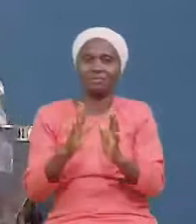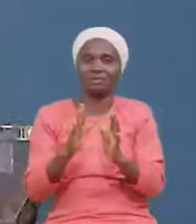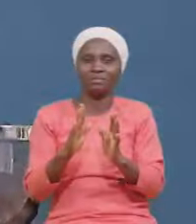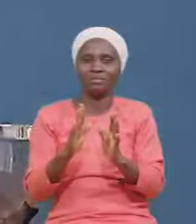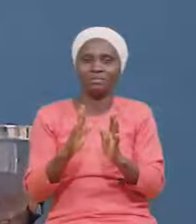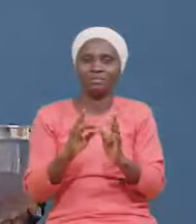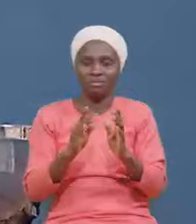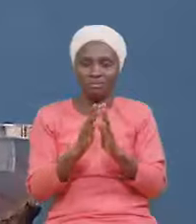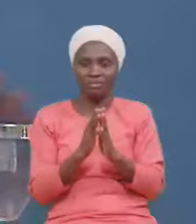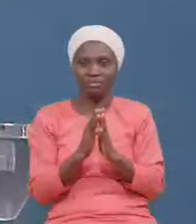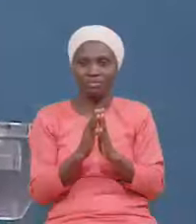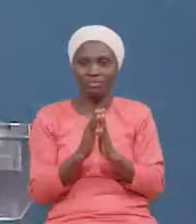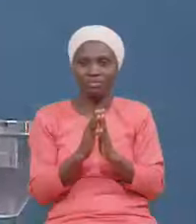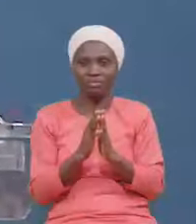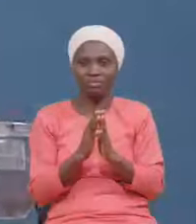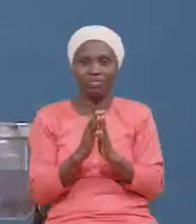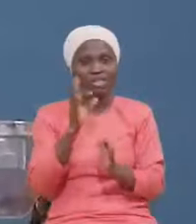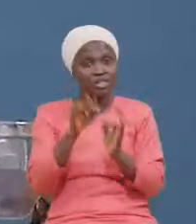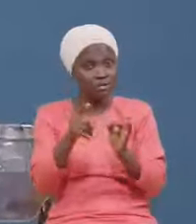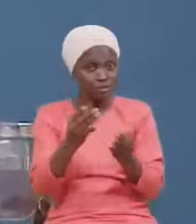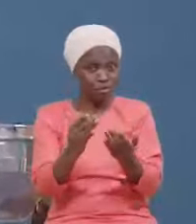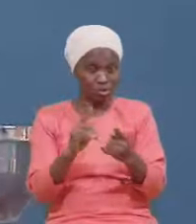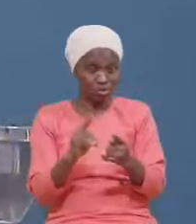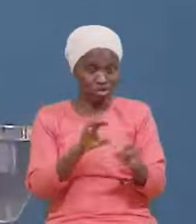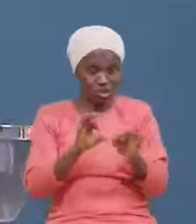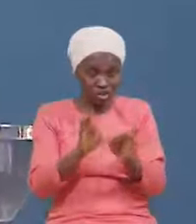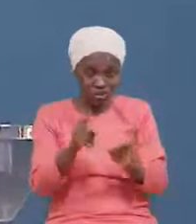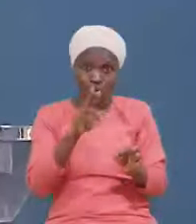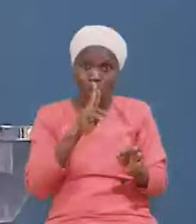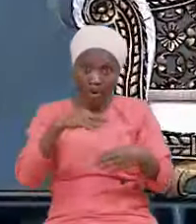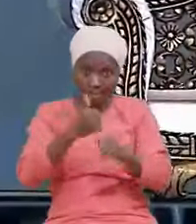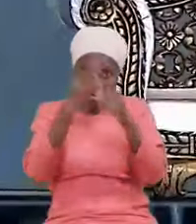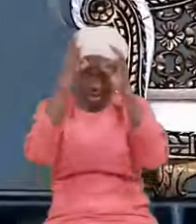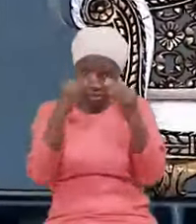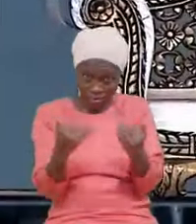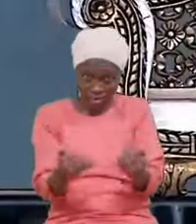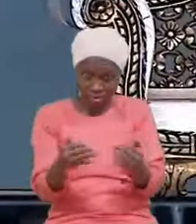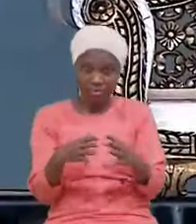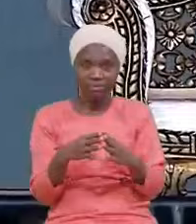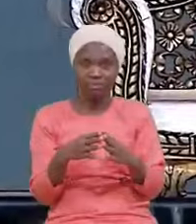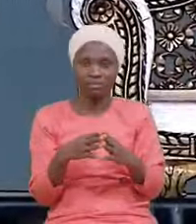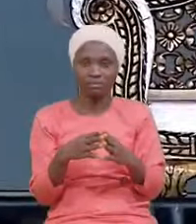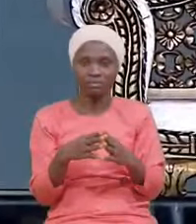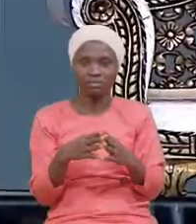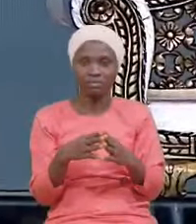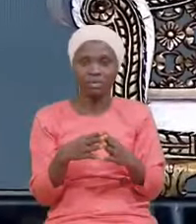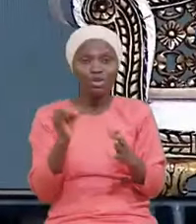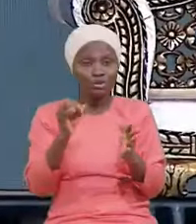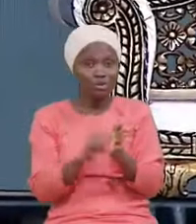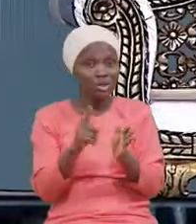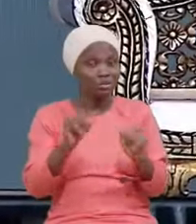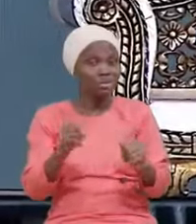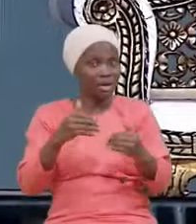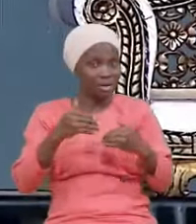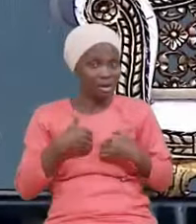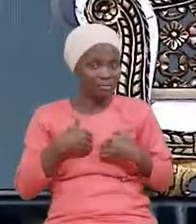రక్షకుడని ఒప్పుకుంటున్నాను. If you are taking that decision now, మీరు ఇప్పుడు ఆ నిర్ణయం చేసుకుంటే, so as to have the salvation of the